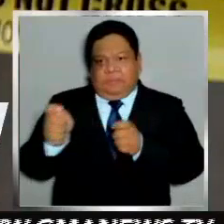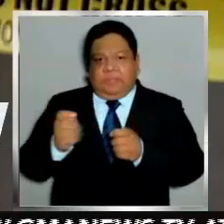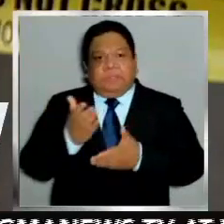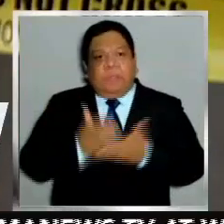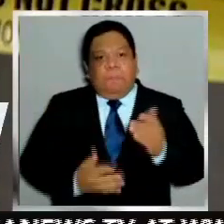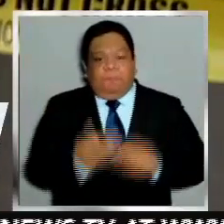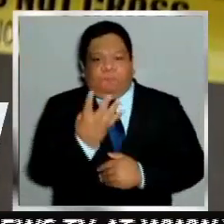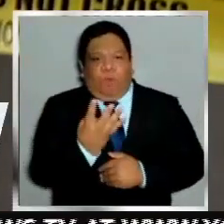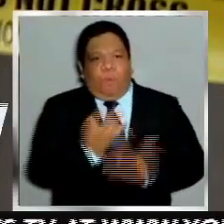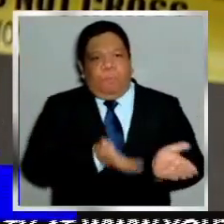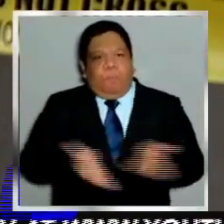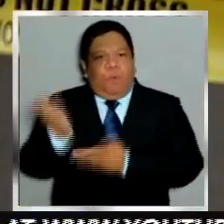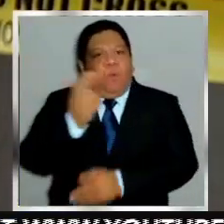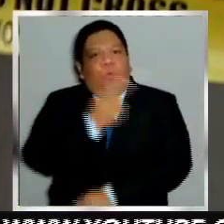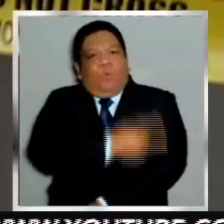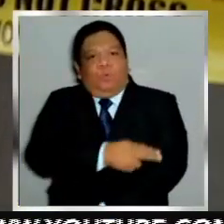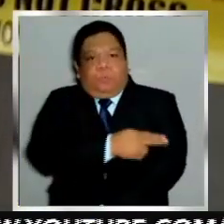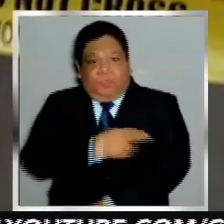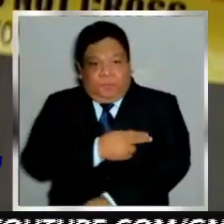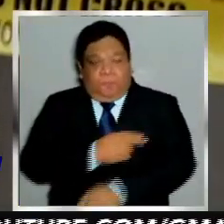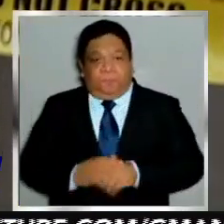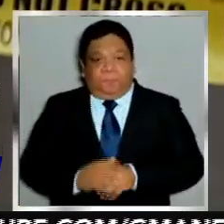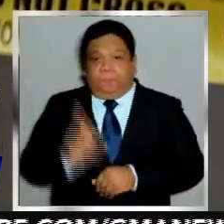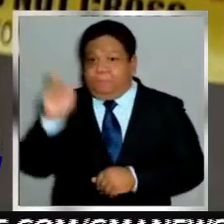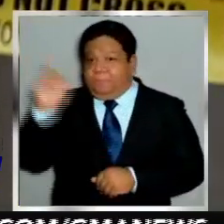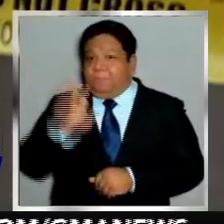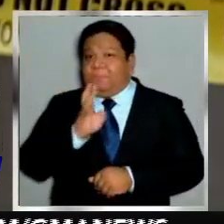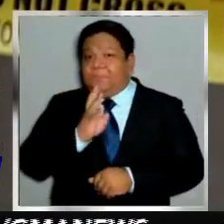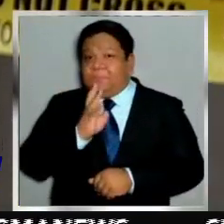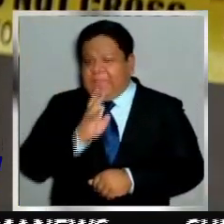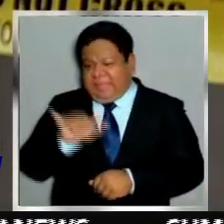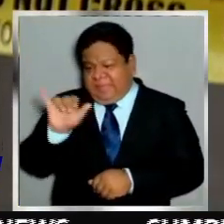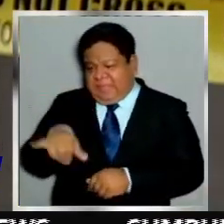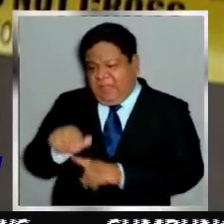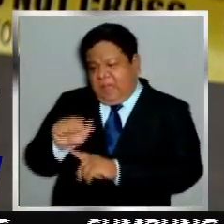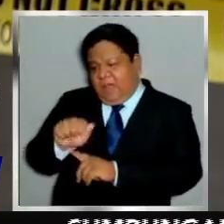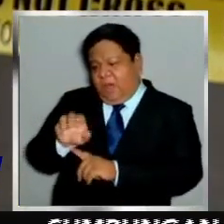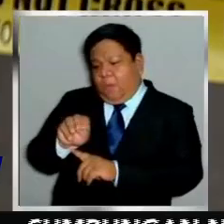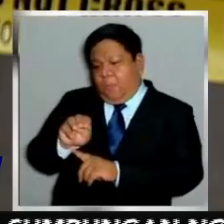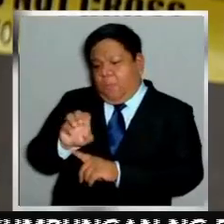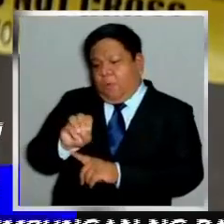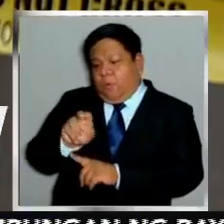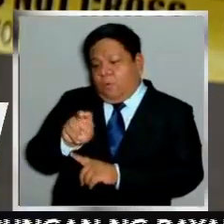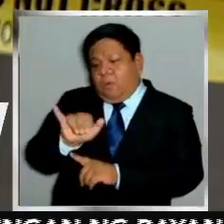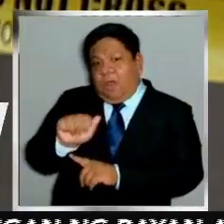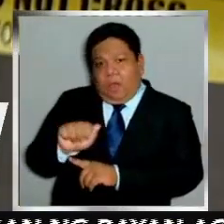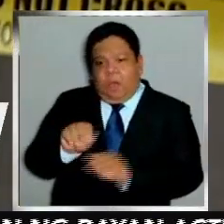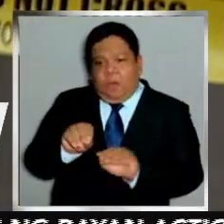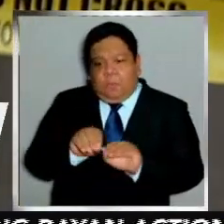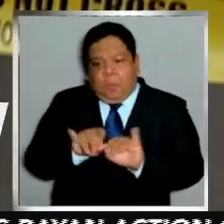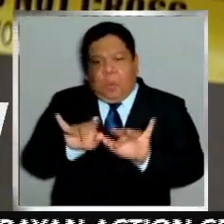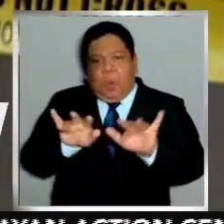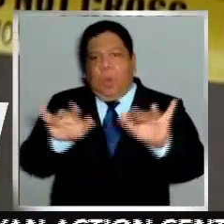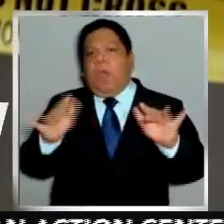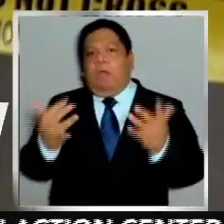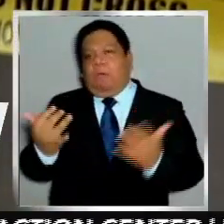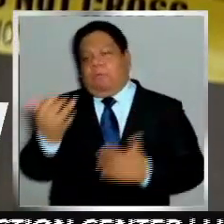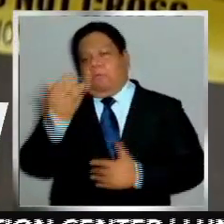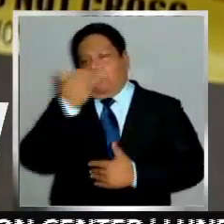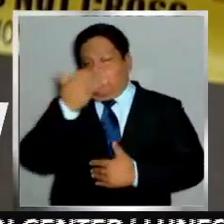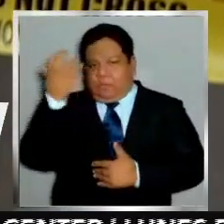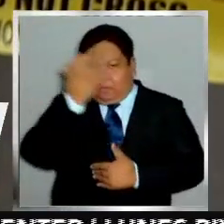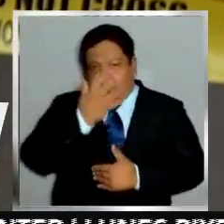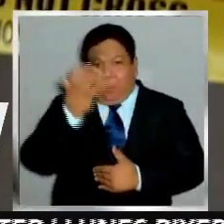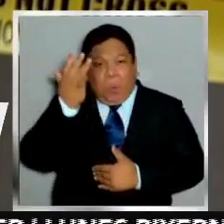po ay isang ammonia leak, so sumirit po kaya akala nila explosion dahil nabalot din ng medyo maulap